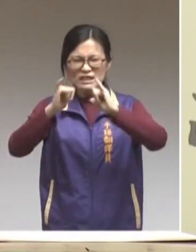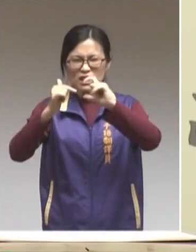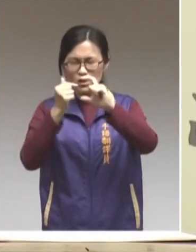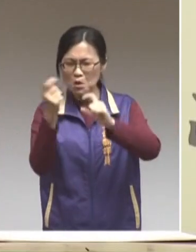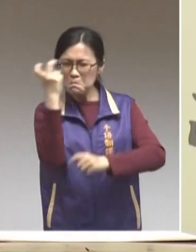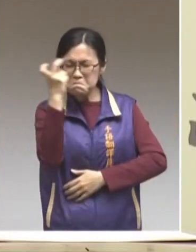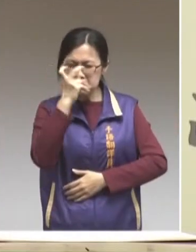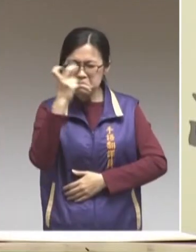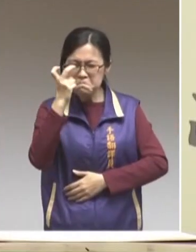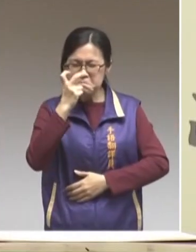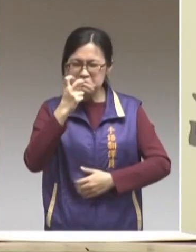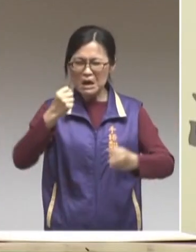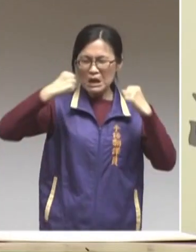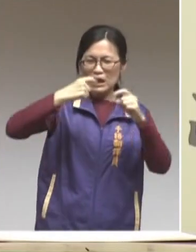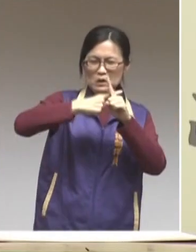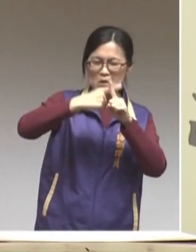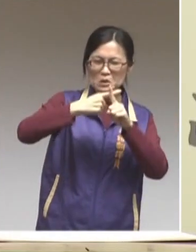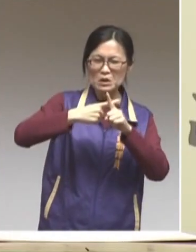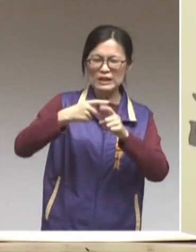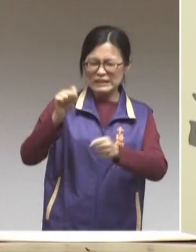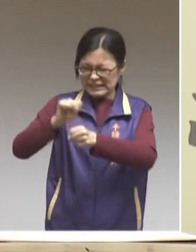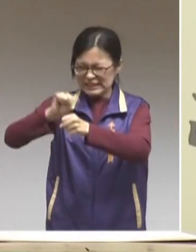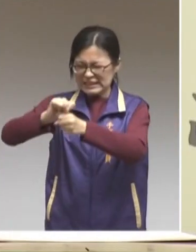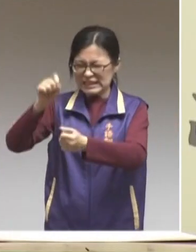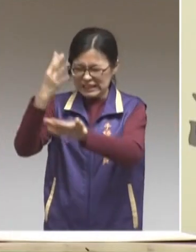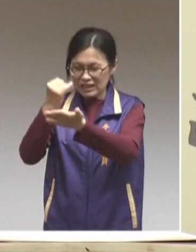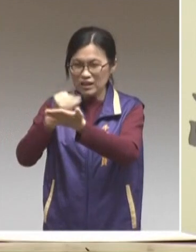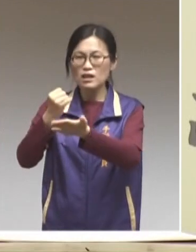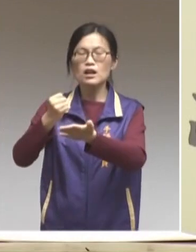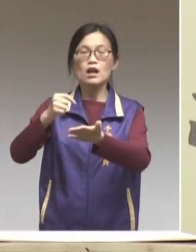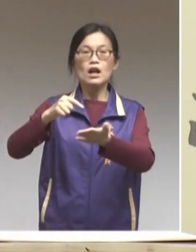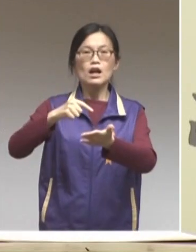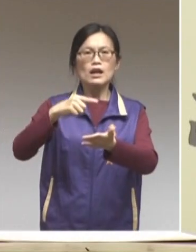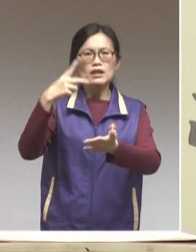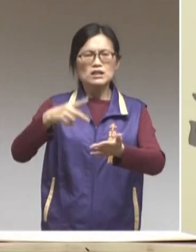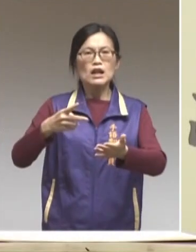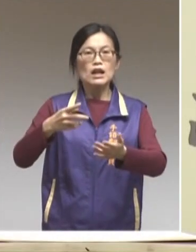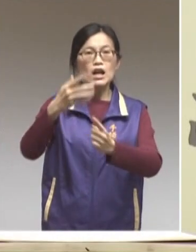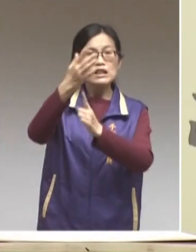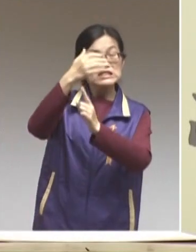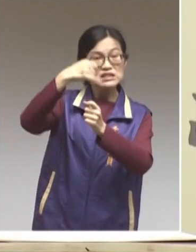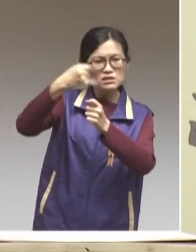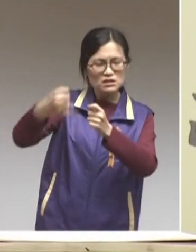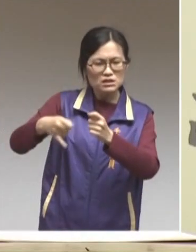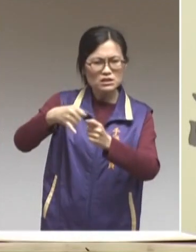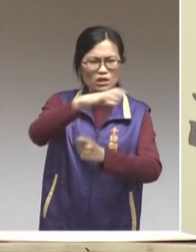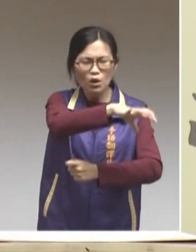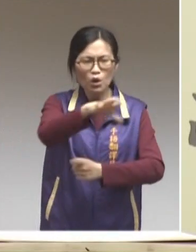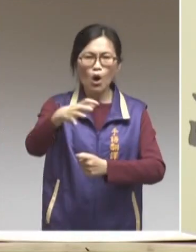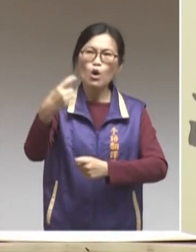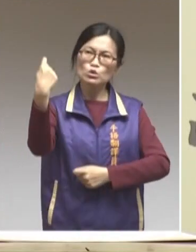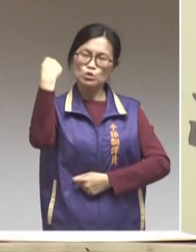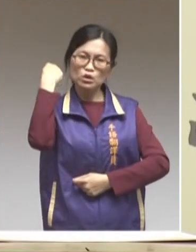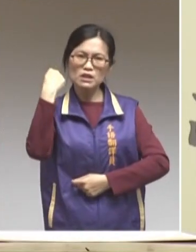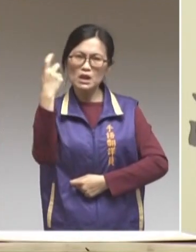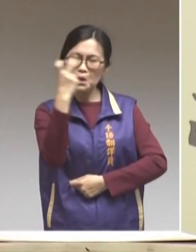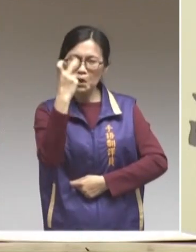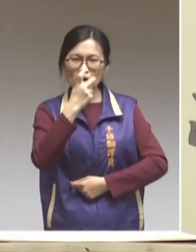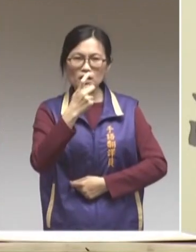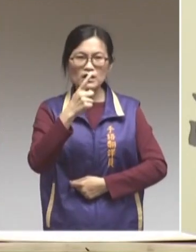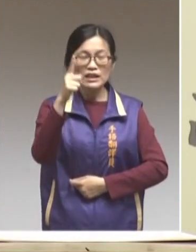监测的强度跟密度，所以累计在旗津地区啊，在昨天筛检